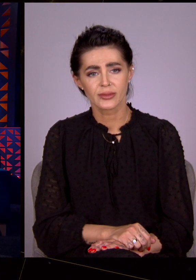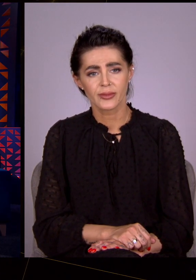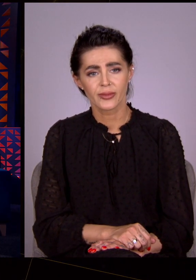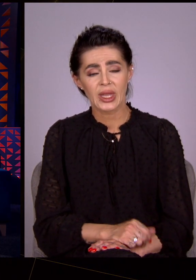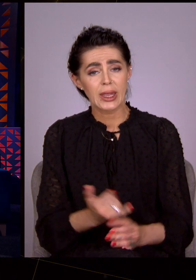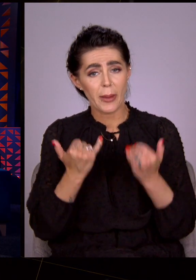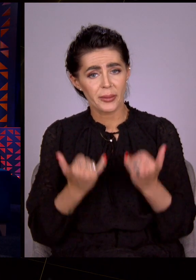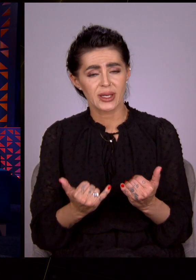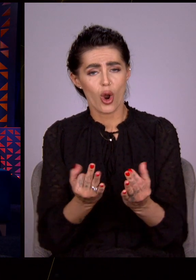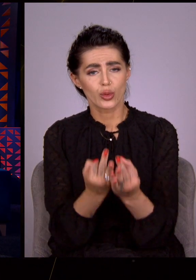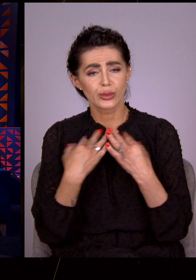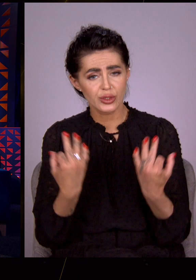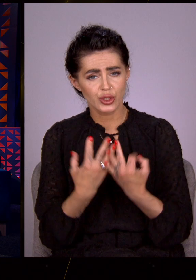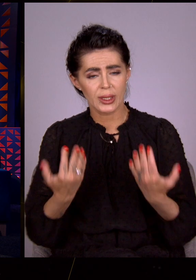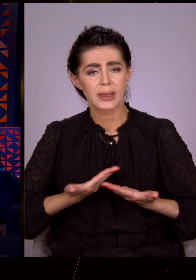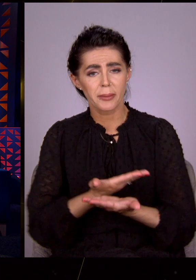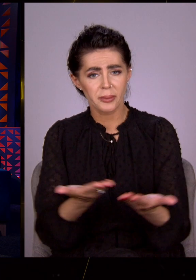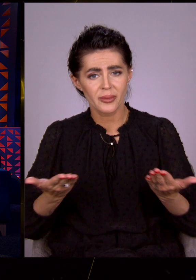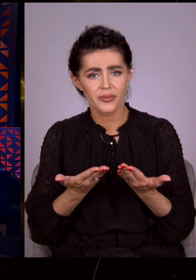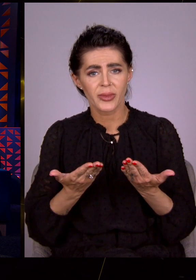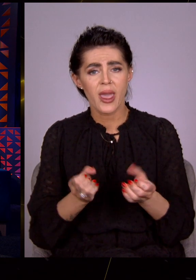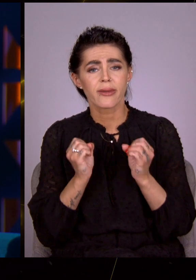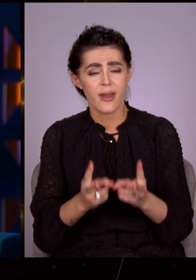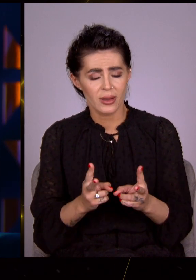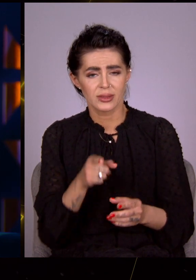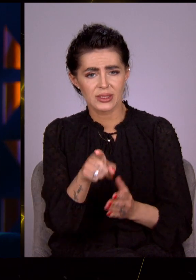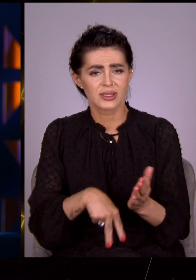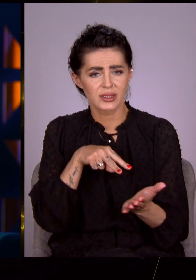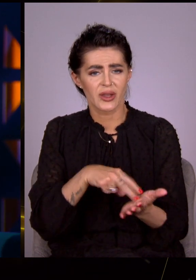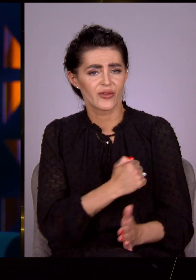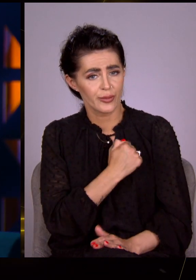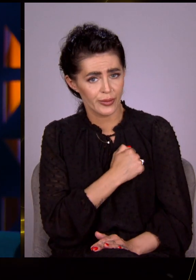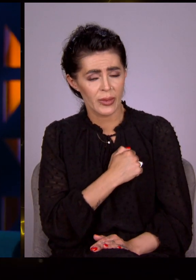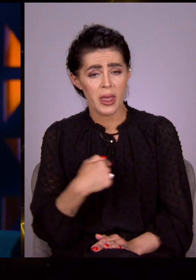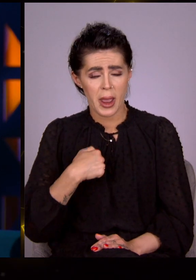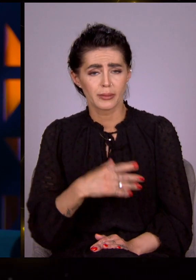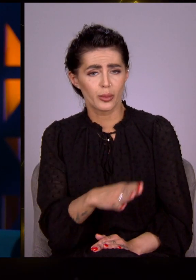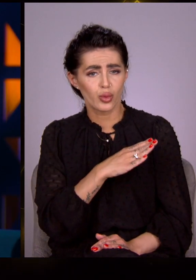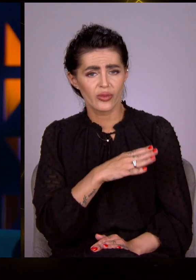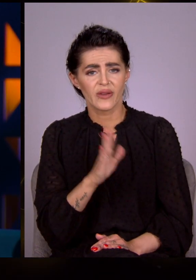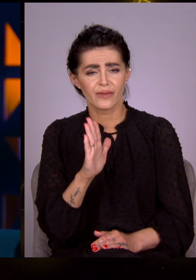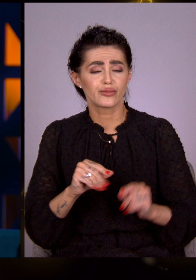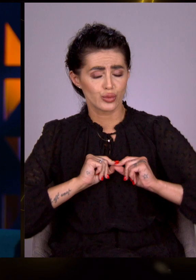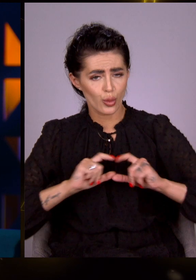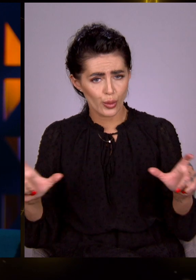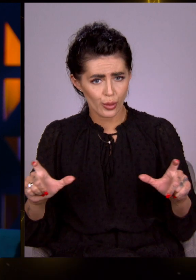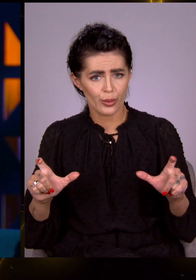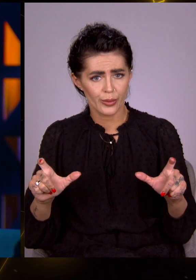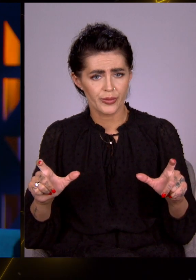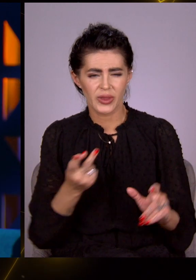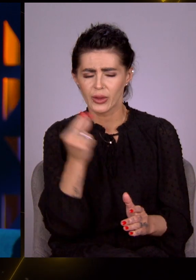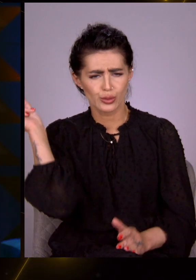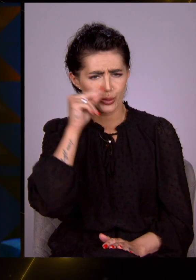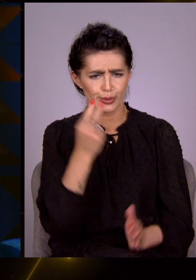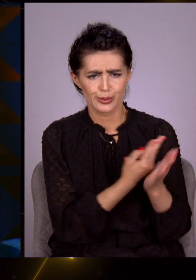тепер розкажіть нам, як ви стали військовим? Я був в школі відносно